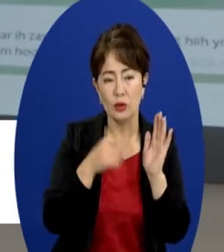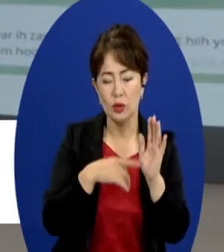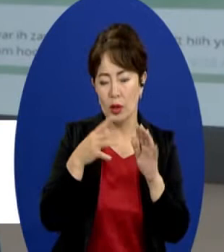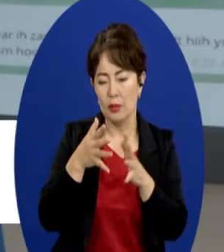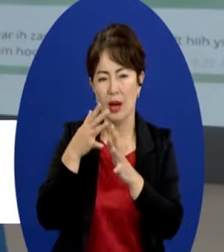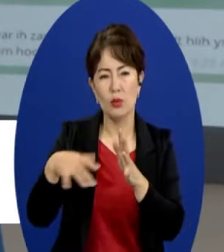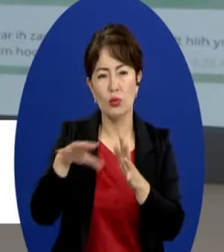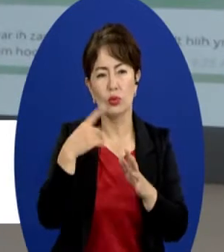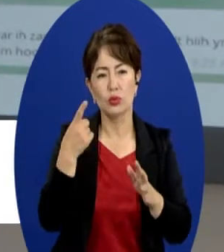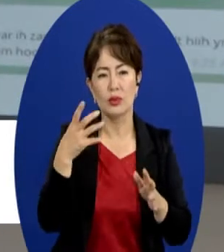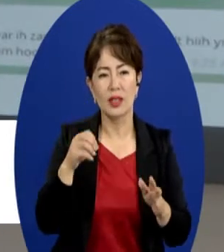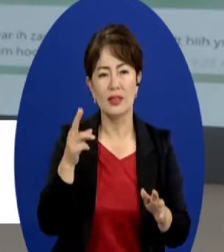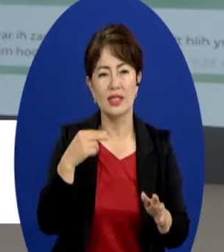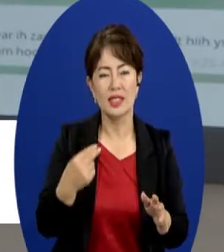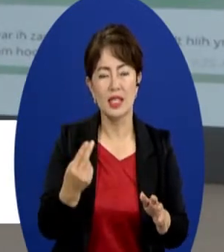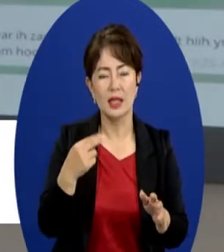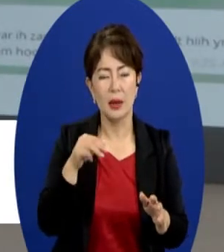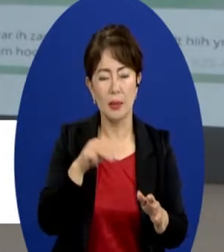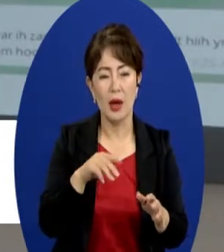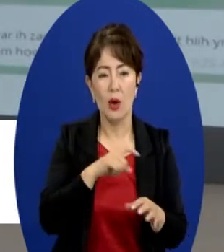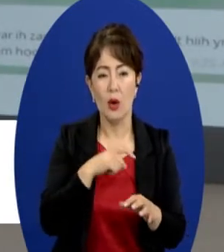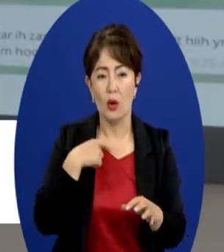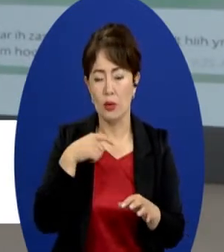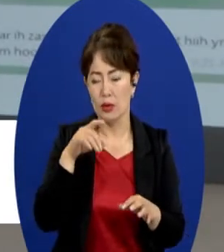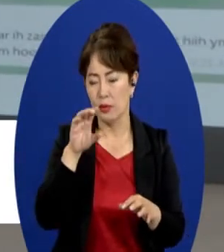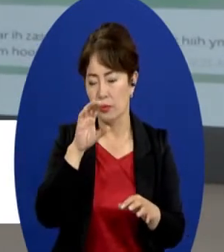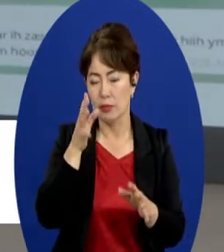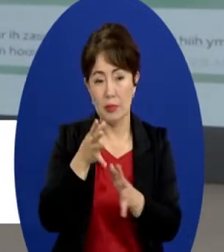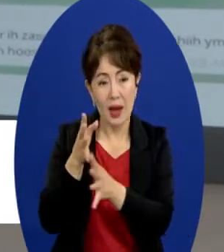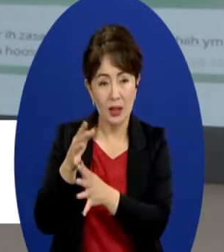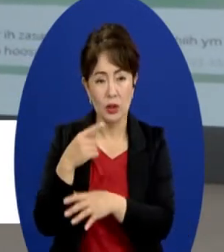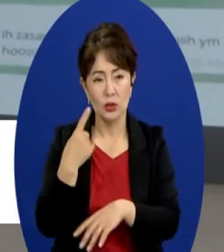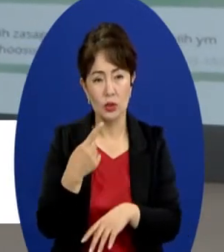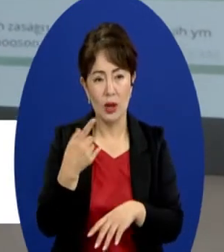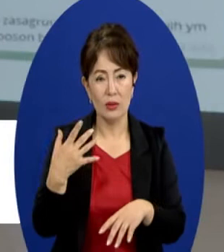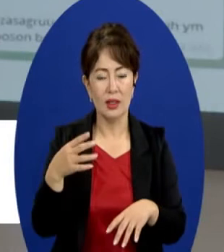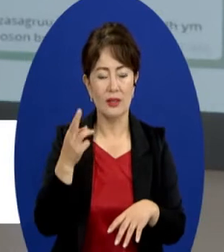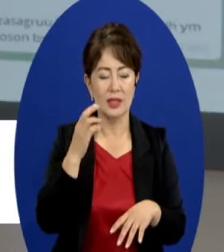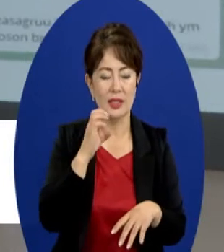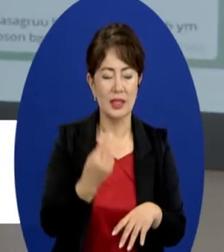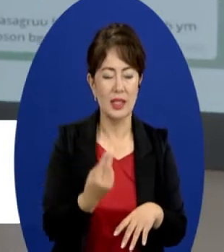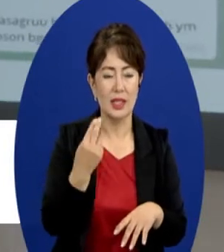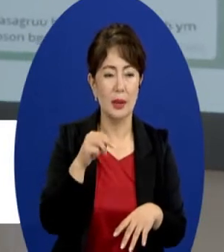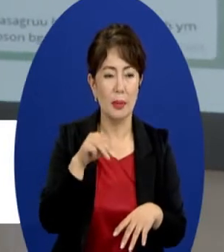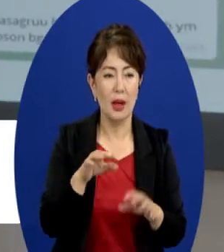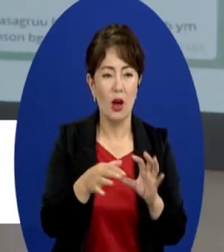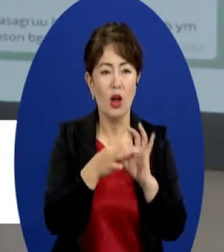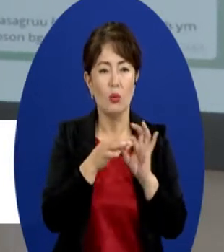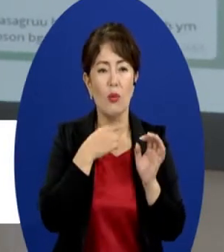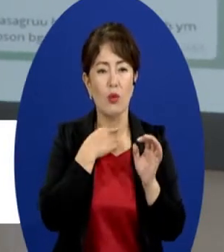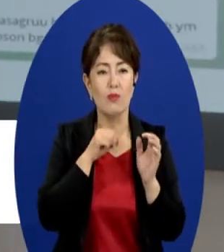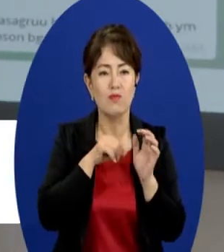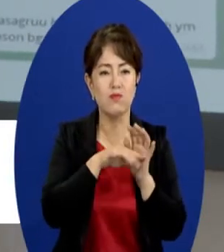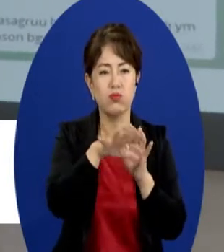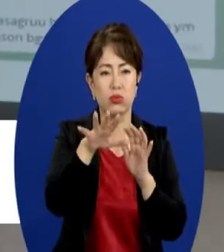150 ЦТБ, хуй орон сууцнууд юм бол 115 ЦТБ бол өнөөдөр залгатахаар байгаа. Ер